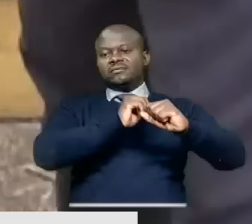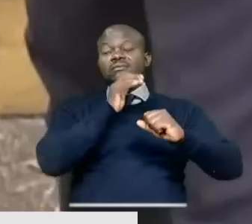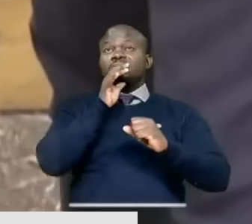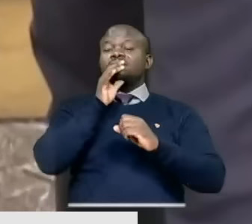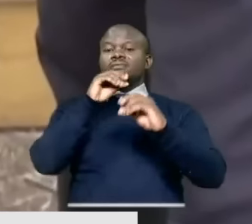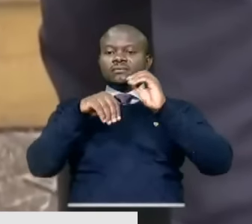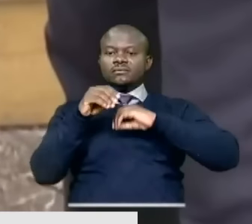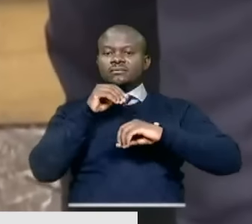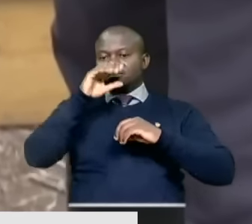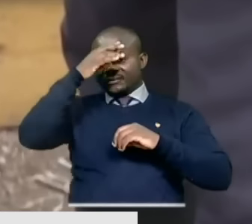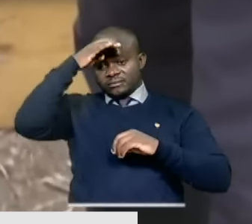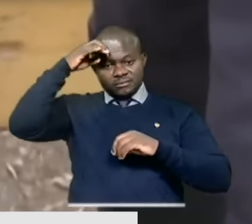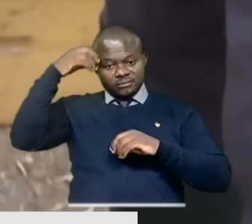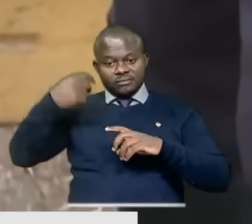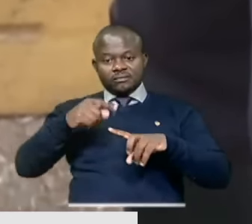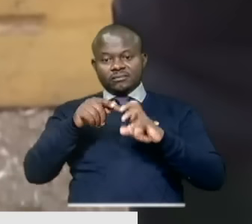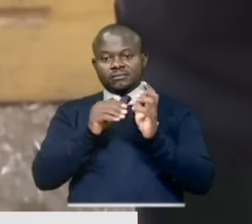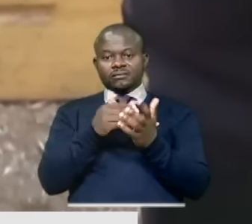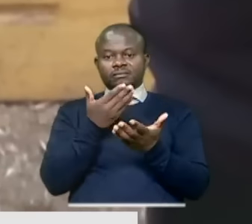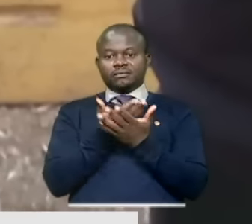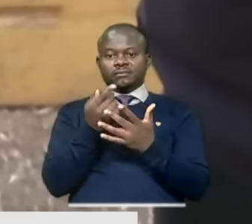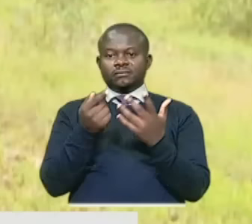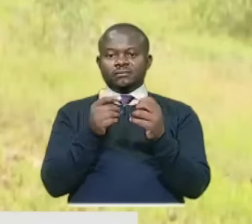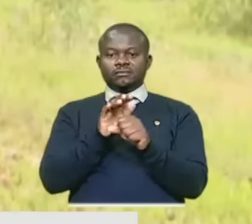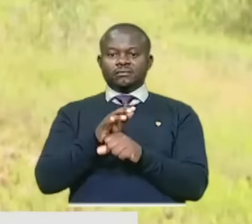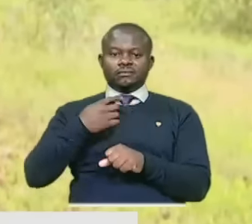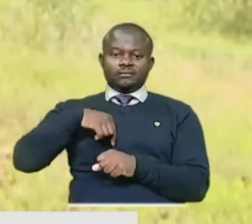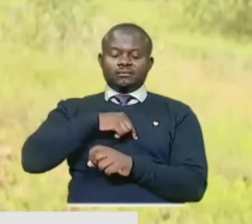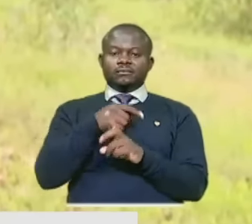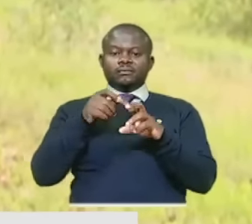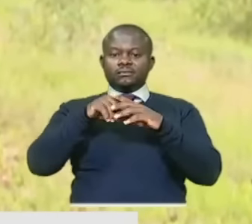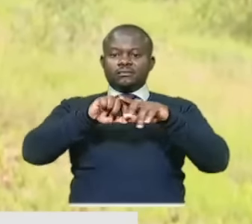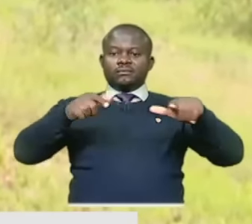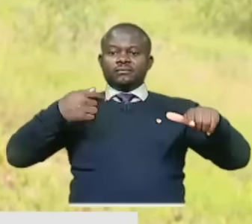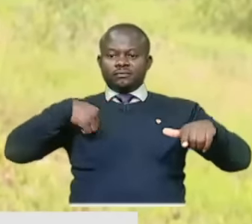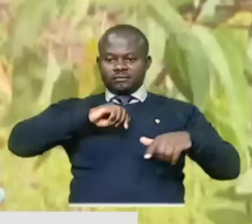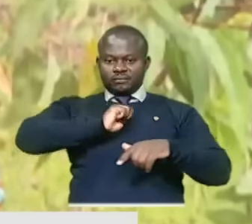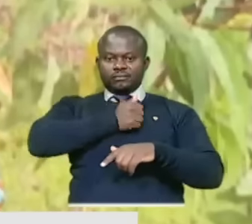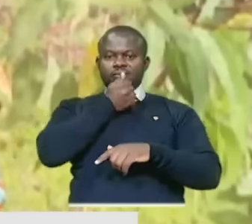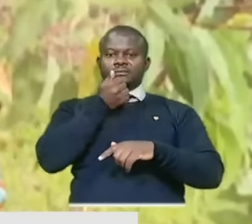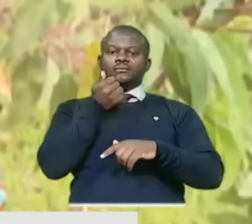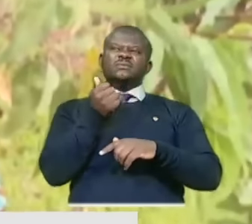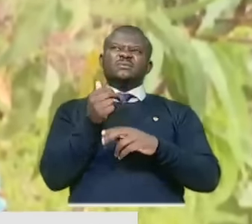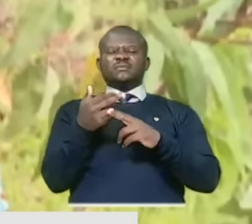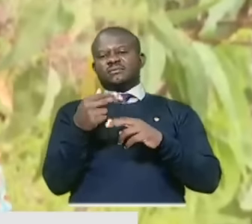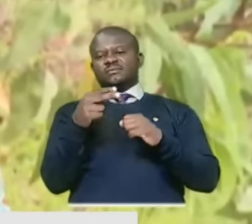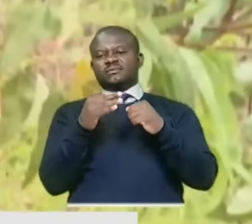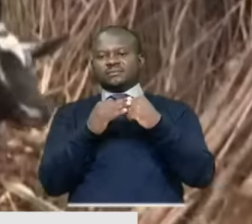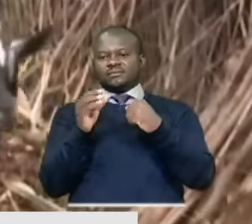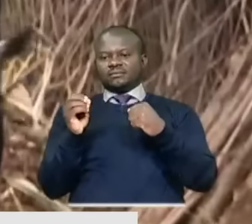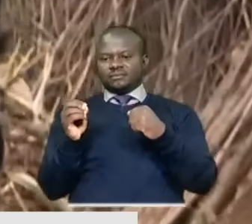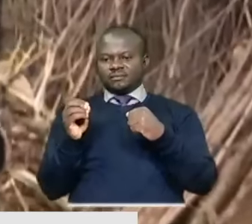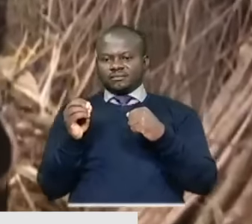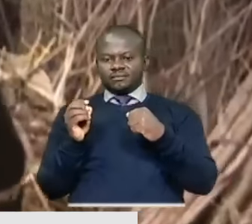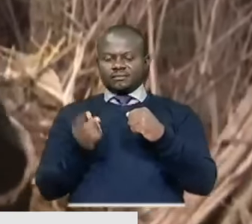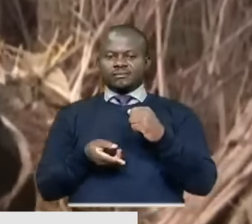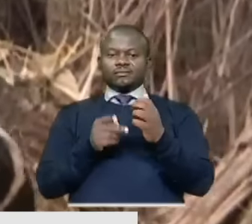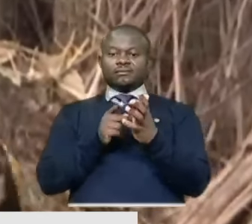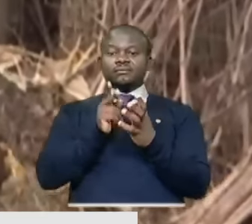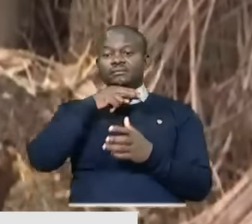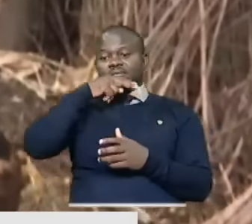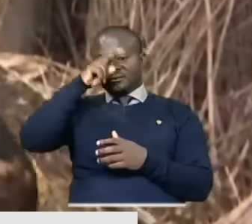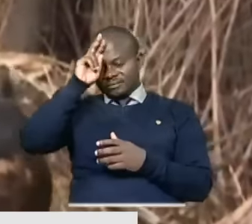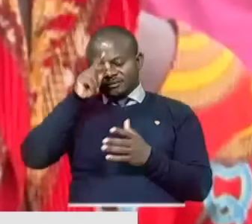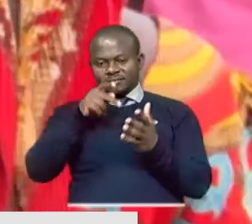bigoye kandi ntabwo bisaba ibishoro byinshi cyane ubu nge nikuriye mu murima wanjye uhagaze nk'1,800 banguriye mihene banyubakira